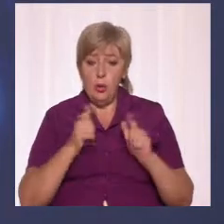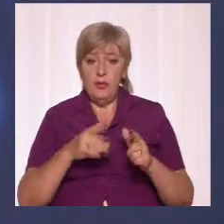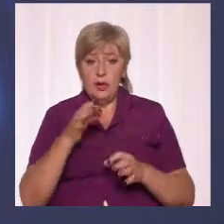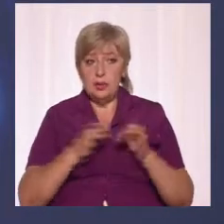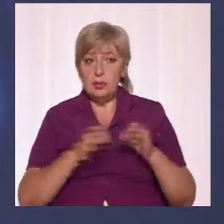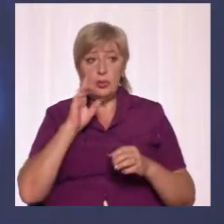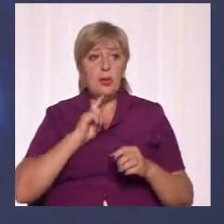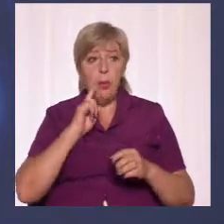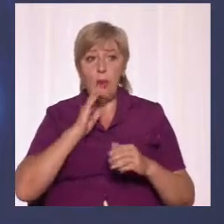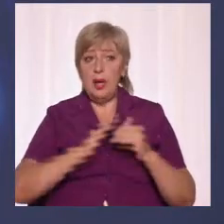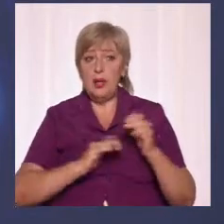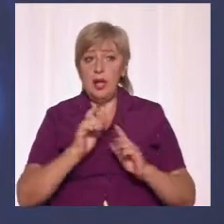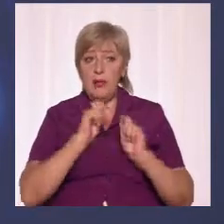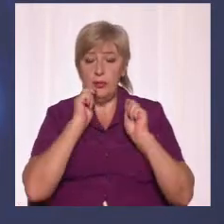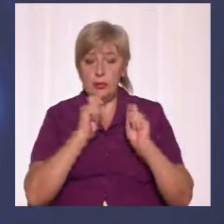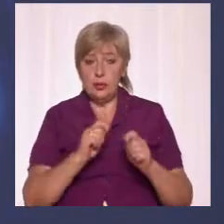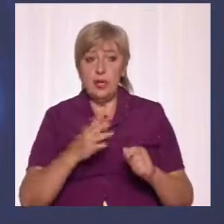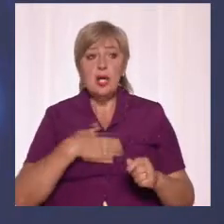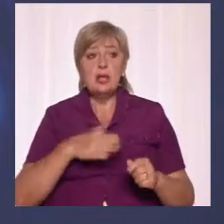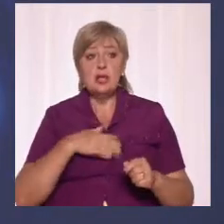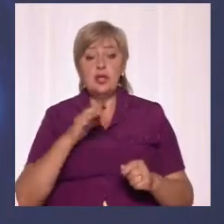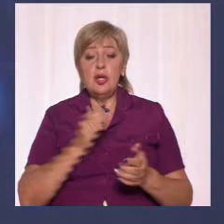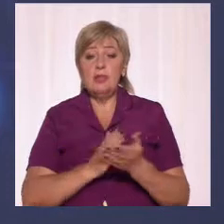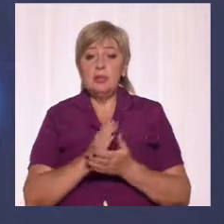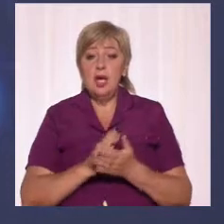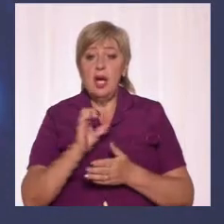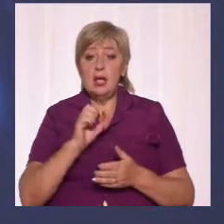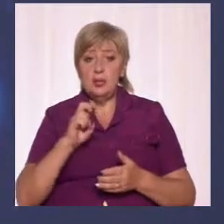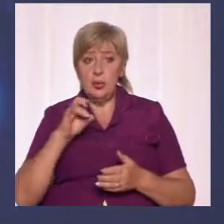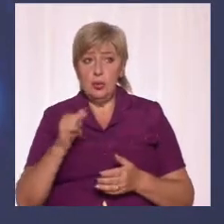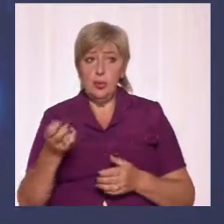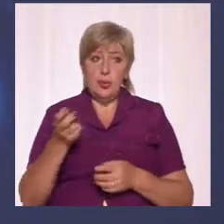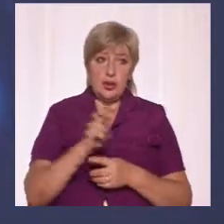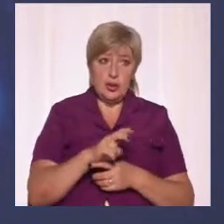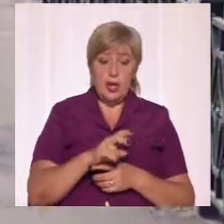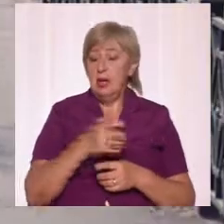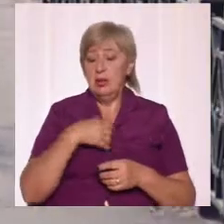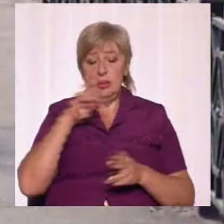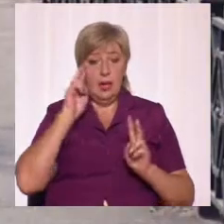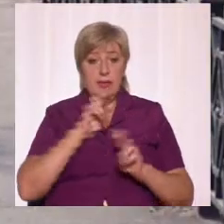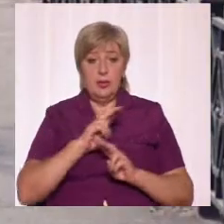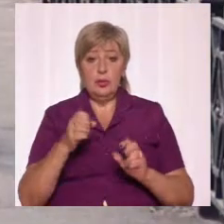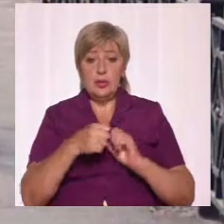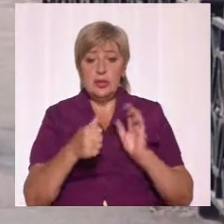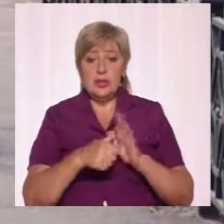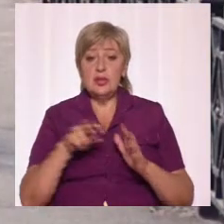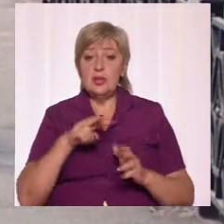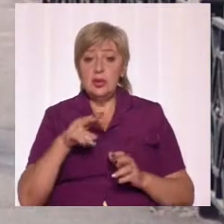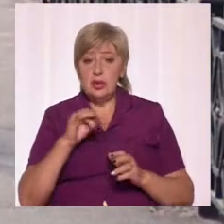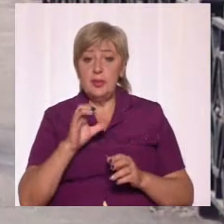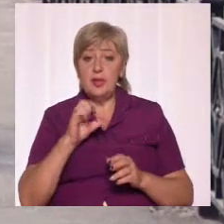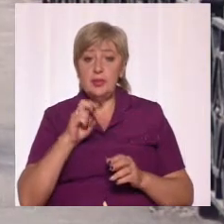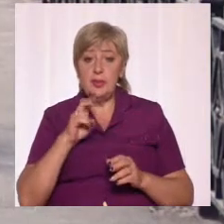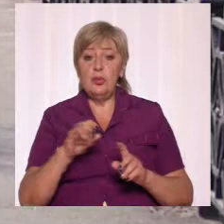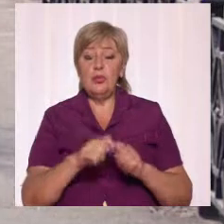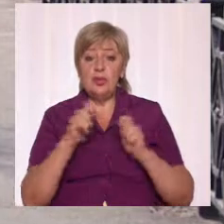з якою метою працівники СБУ прибули до комбінату – невідомо. Нагадаю, 16 липня цього року СБУ відкрило кримінальну